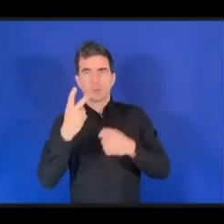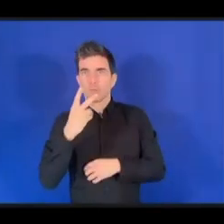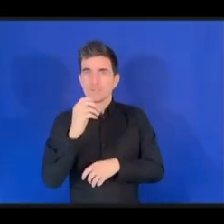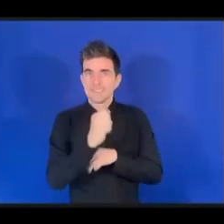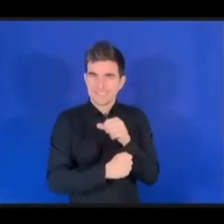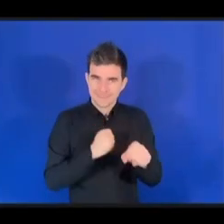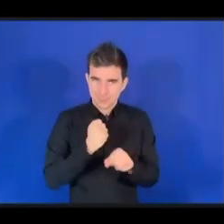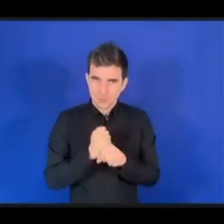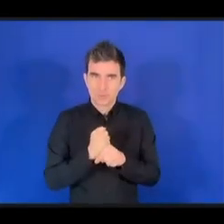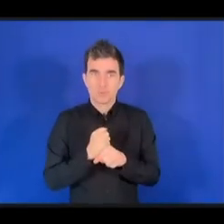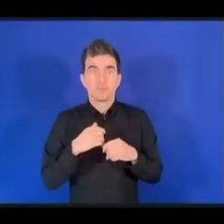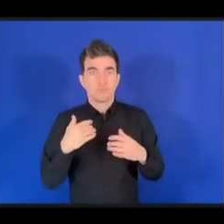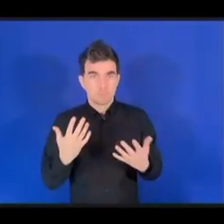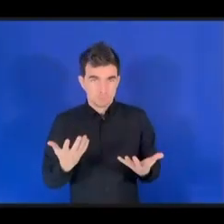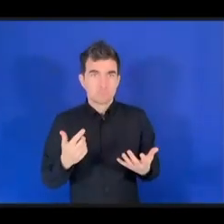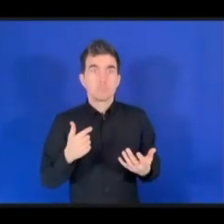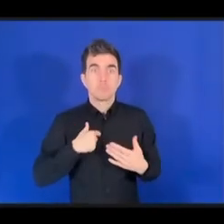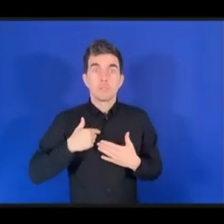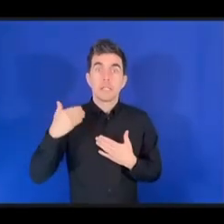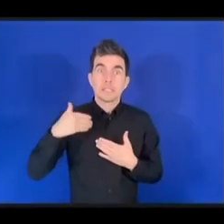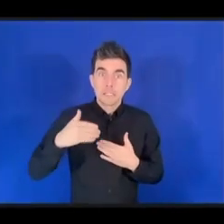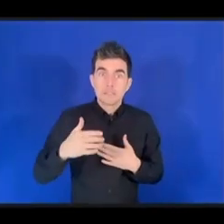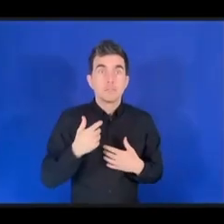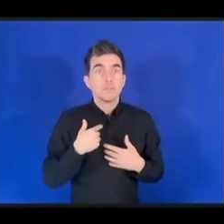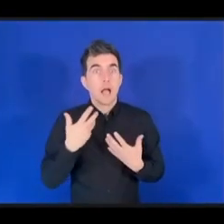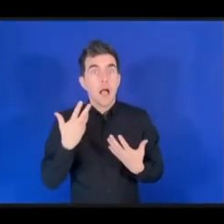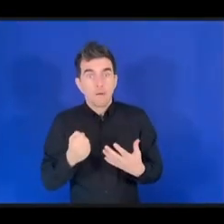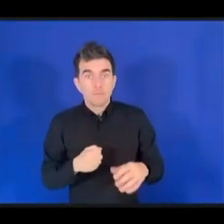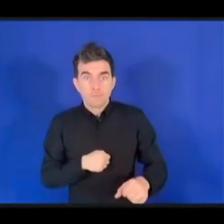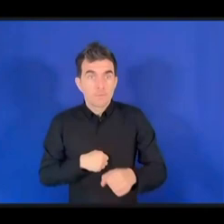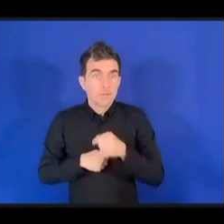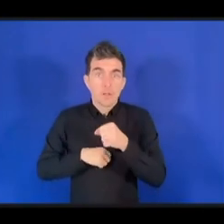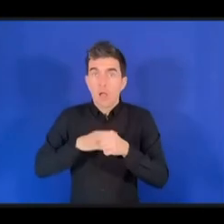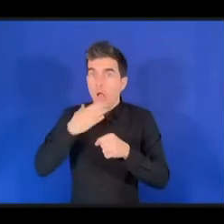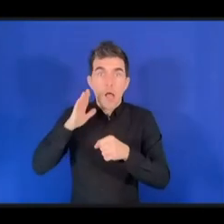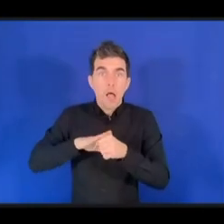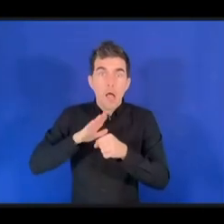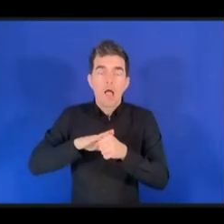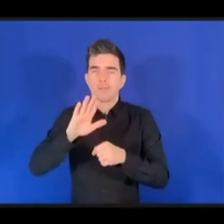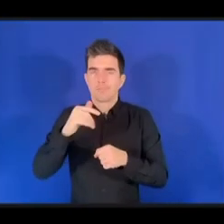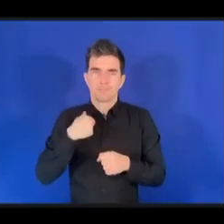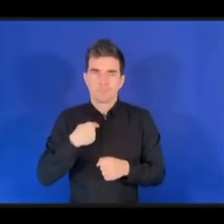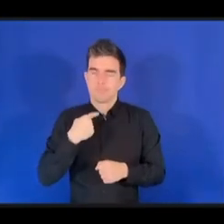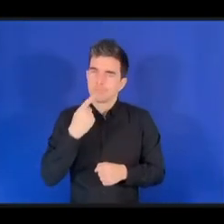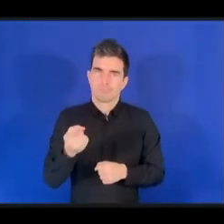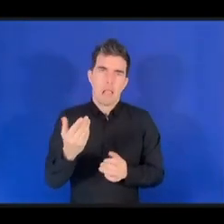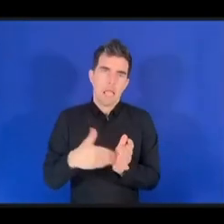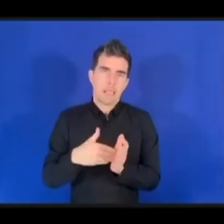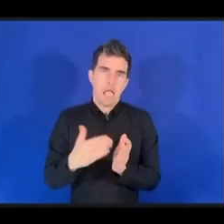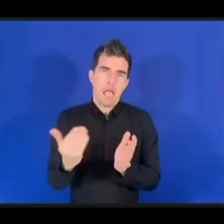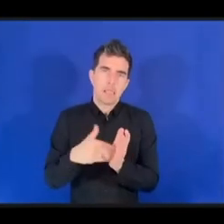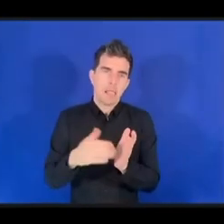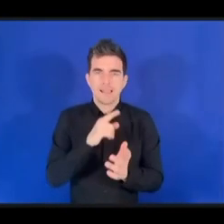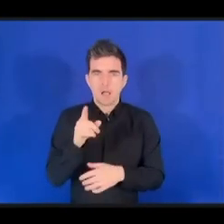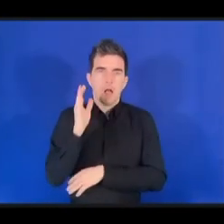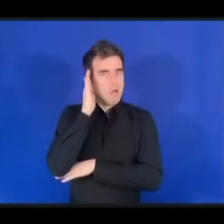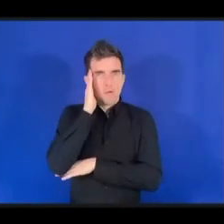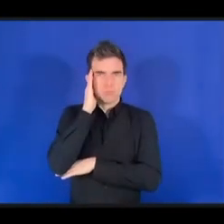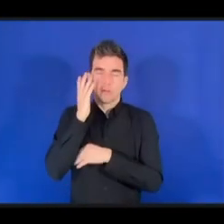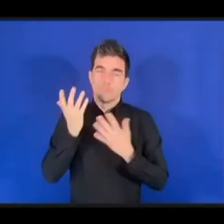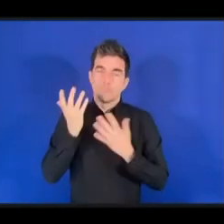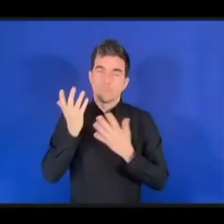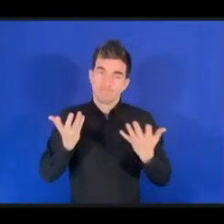事実を大変誇りに思っておりますigfの創設というものはポルシフレームワークとして加国に対しまして